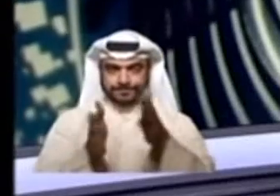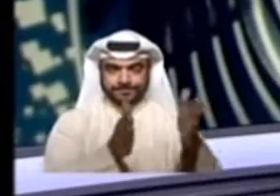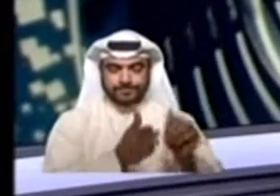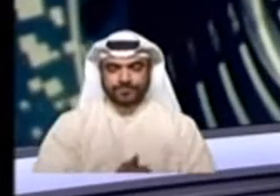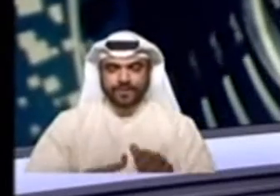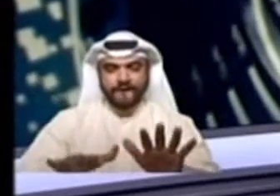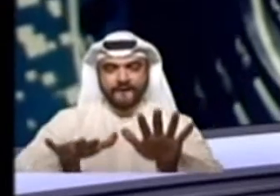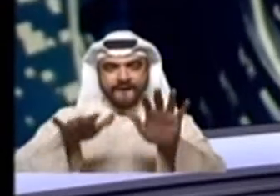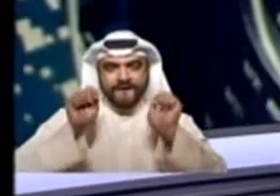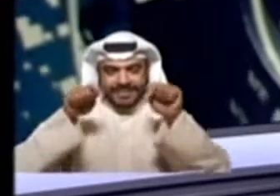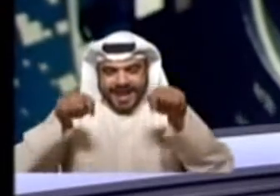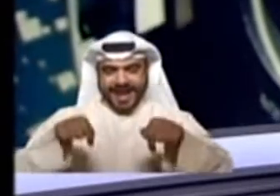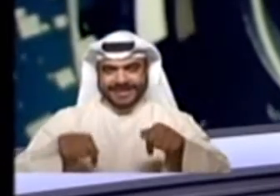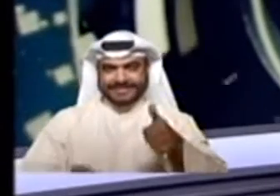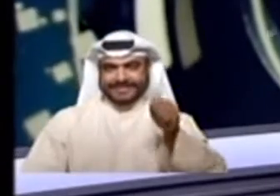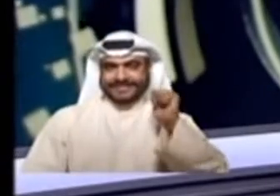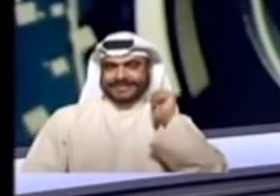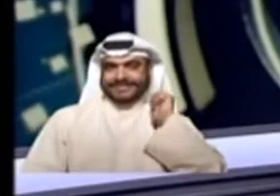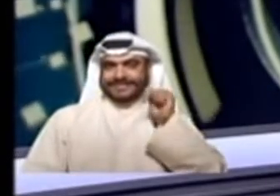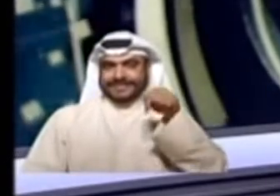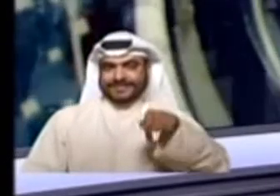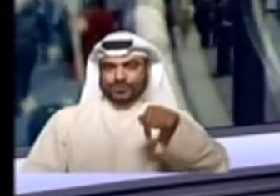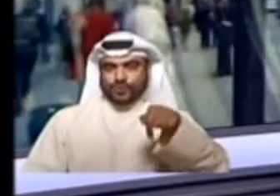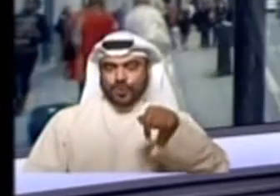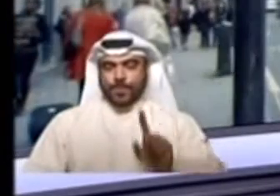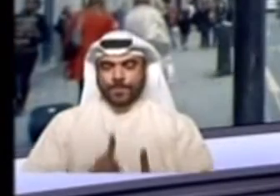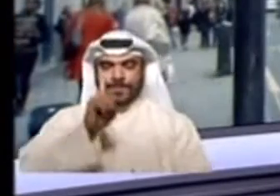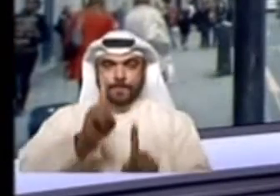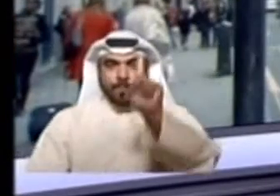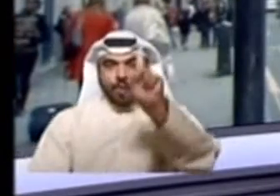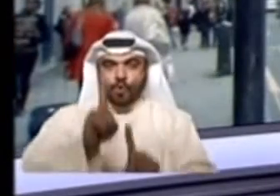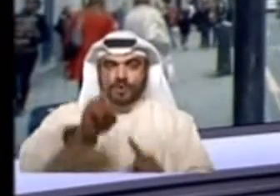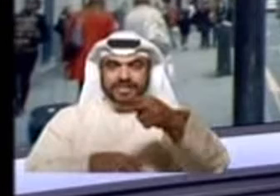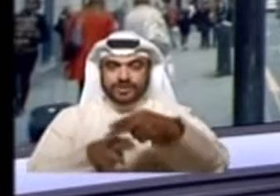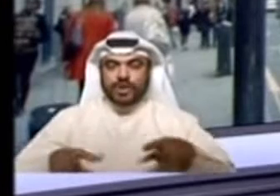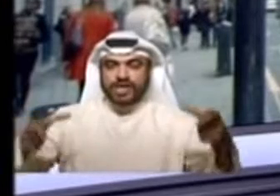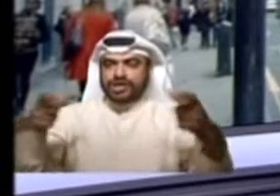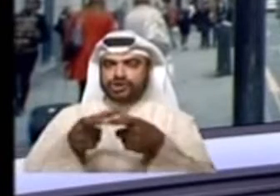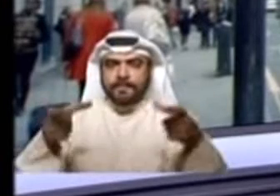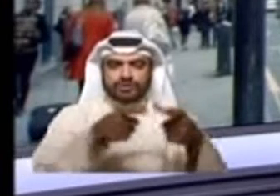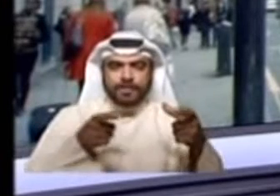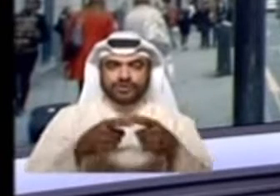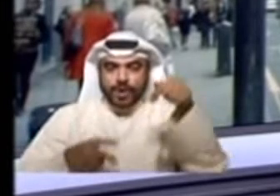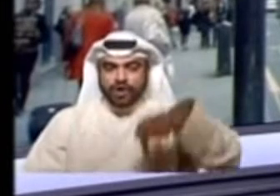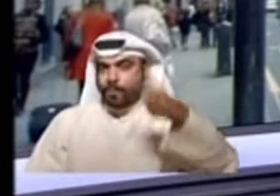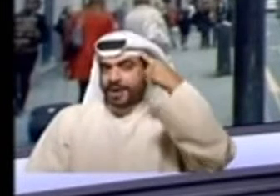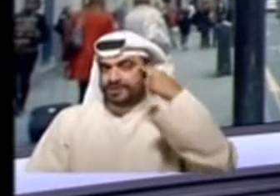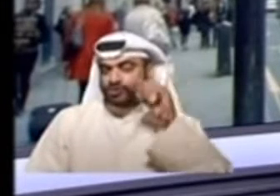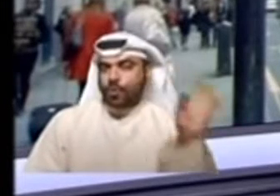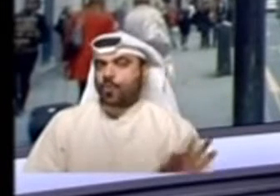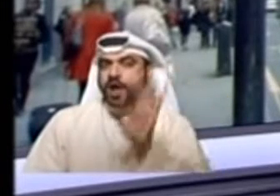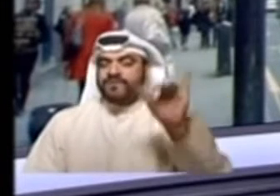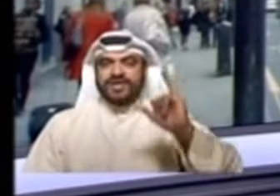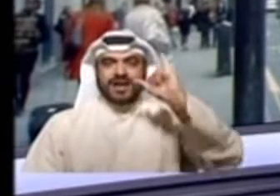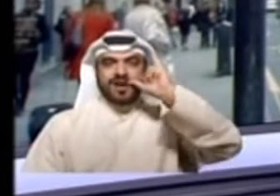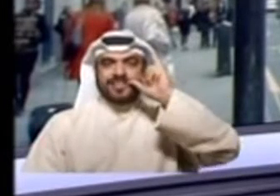اختتمت بورصة الكويت وهيئة أسواق المال اليوم سلسلة من الاجتماعات مع عدد من المستثمرين في لندن، وذلك